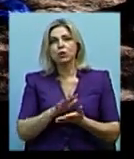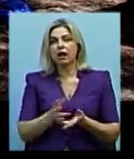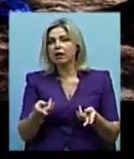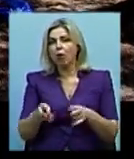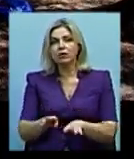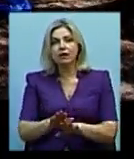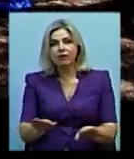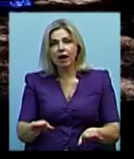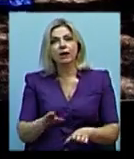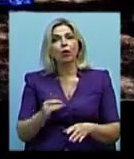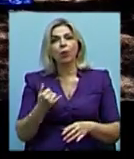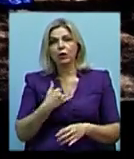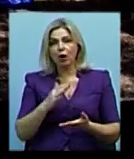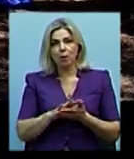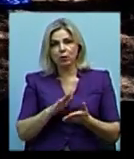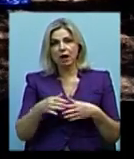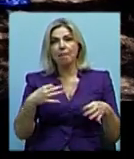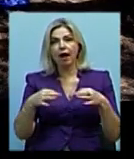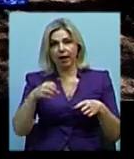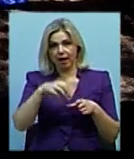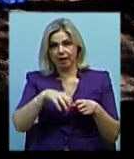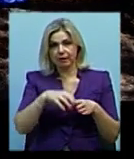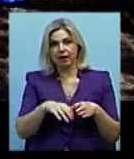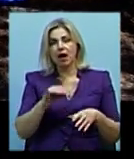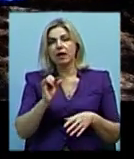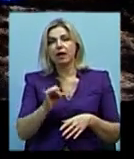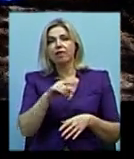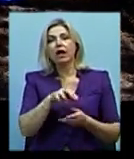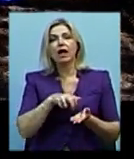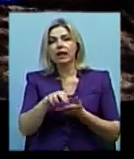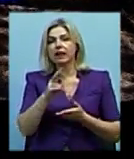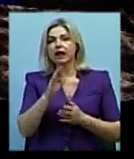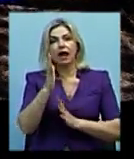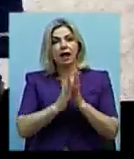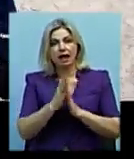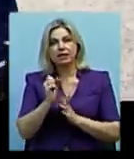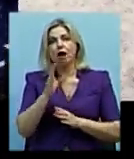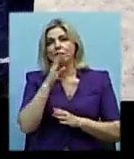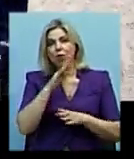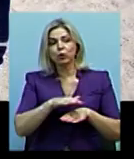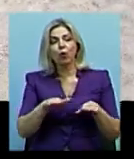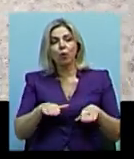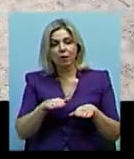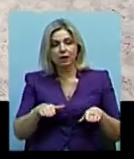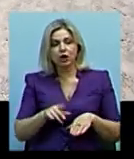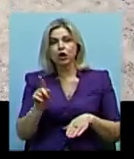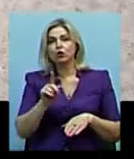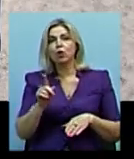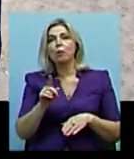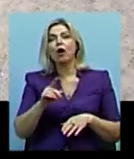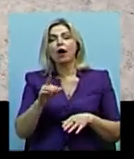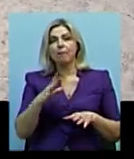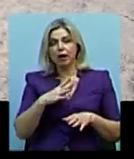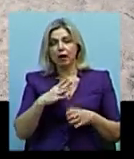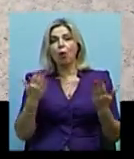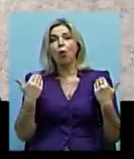мусор нет, у нас мусорный пакет. Если вы спиртные напитки, не идете в лес, а в воду купаться, правильно? Мы, чтобы отдых был безопасен, мы